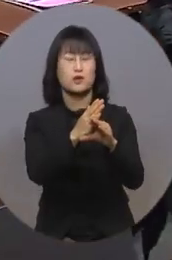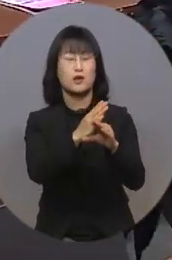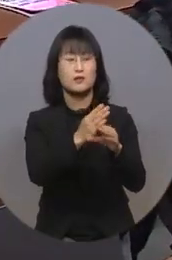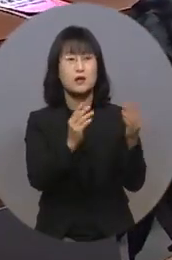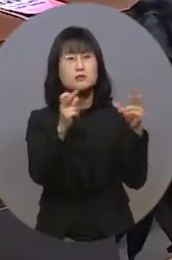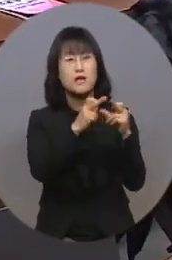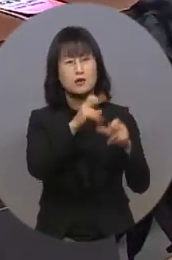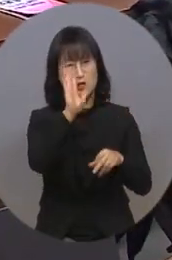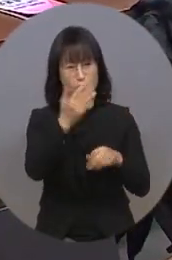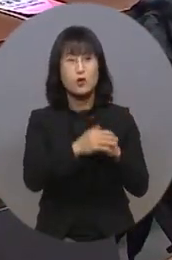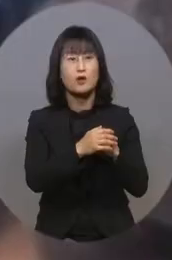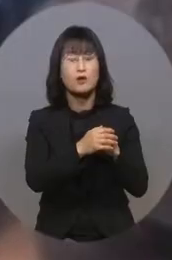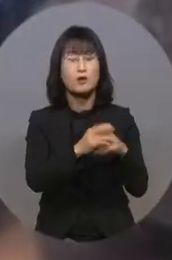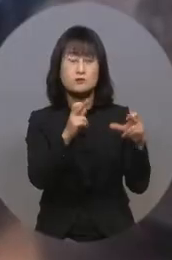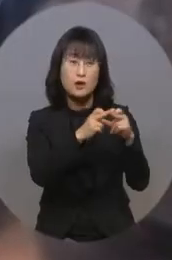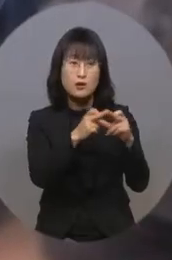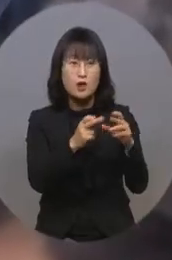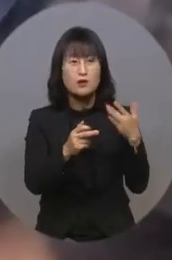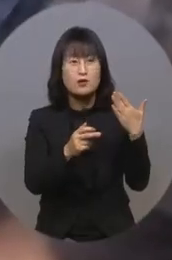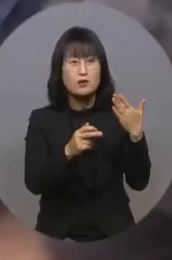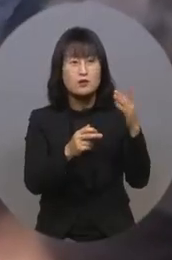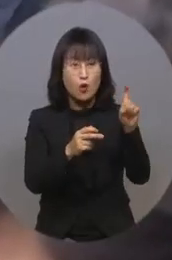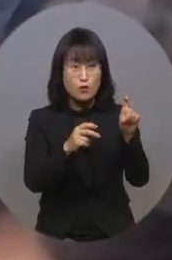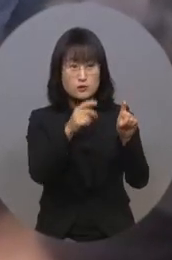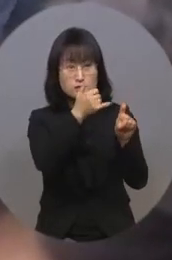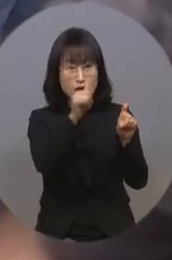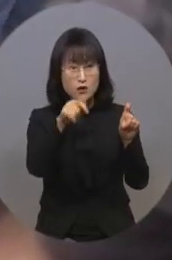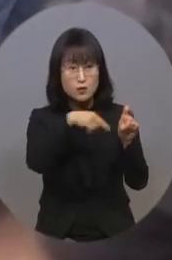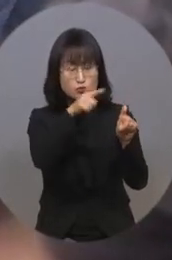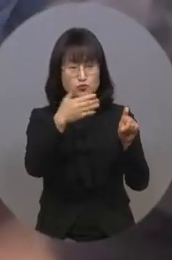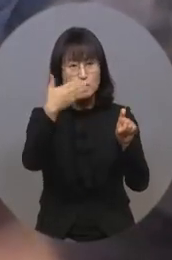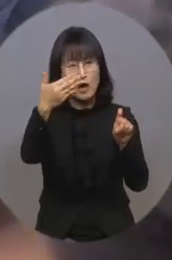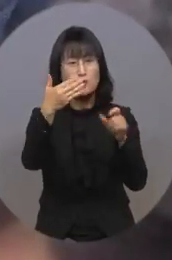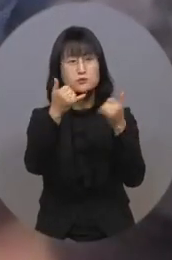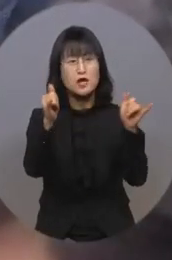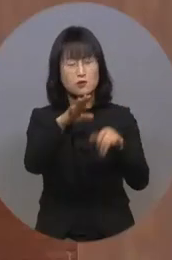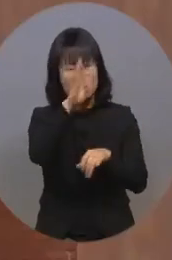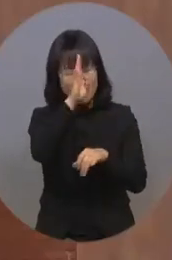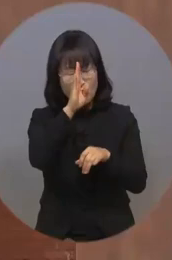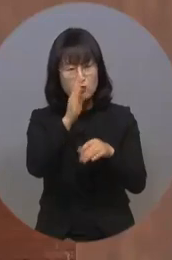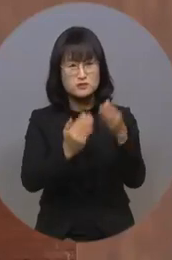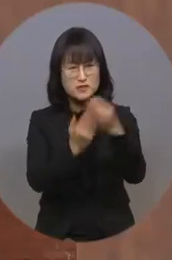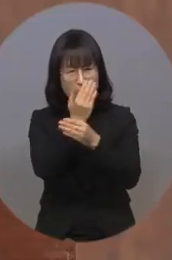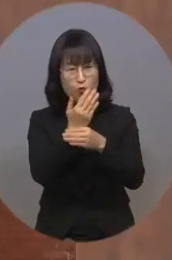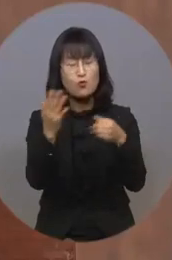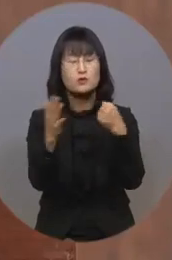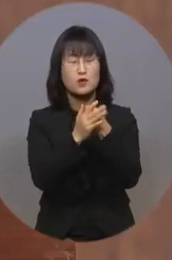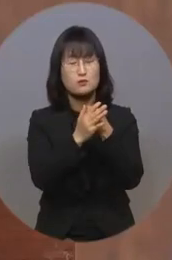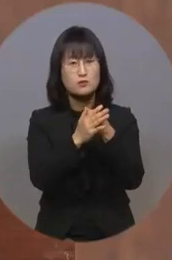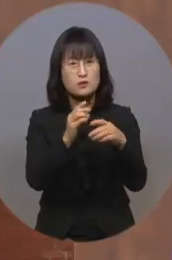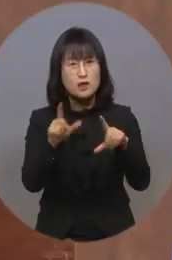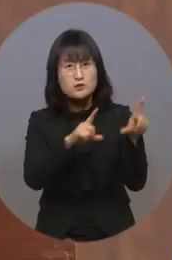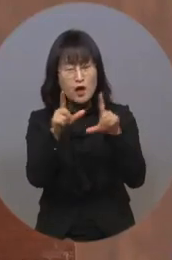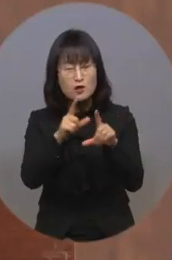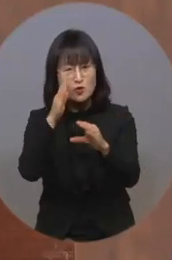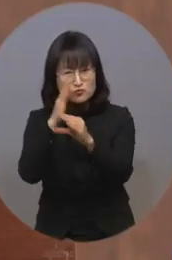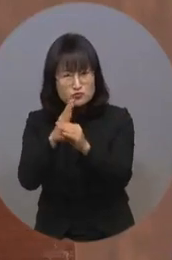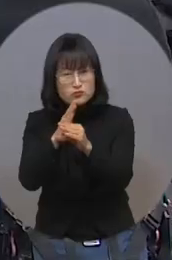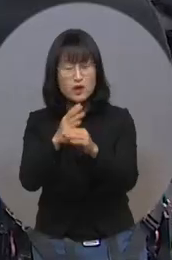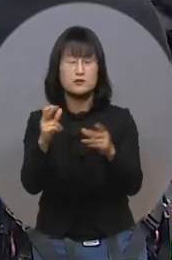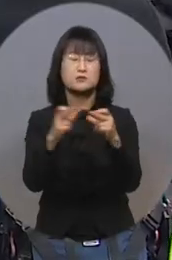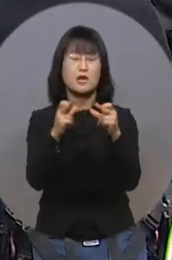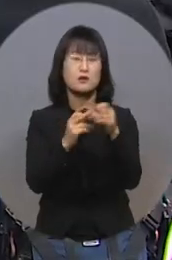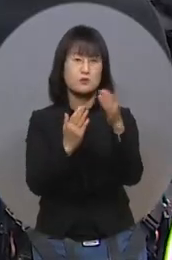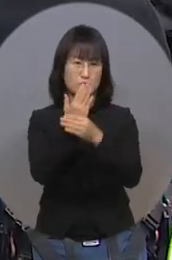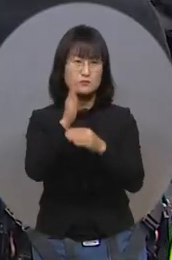즉 장애인 10명 중 9명은 질병과 사고 등 다양한 이유로 3 도중에 장애를 갖게 되는 상황입니다 하지만